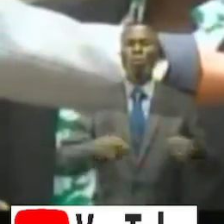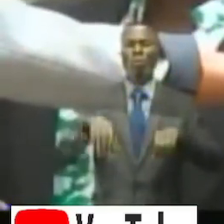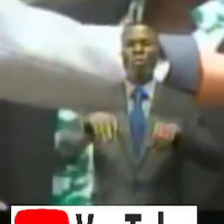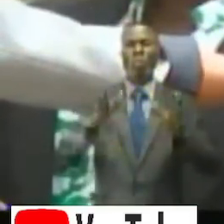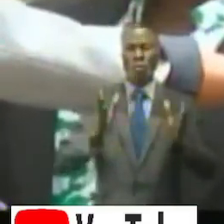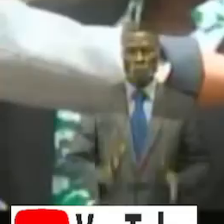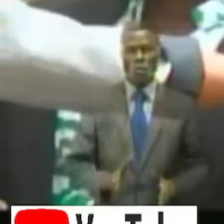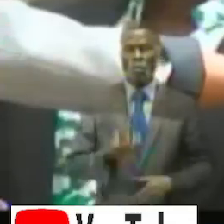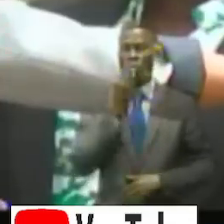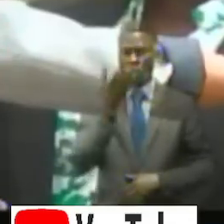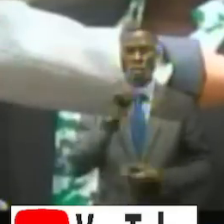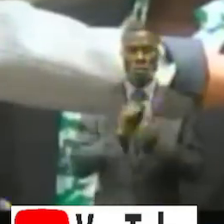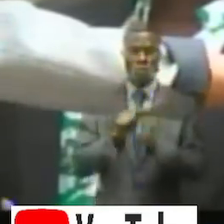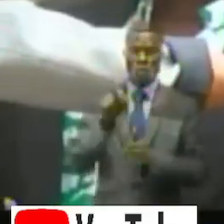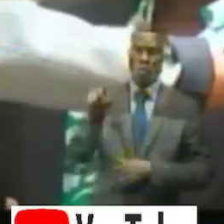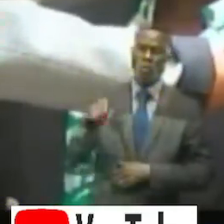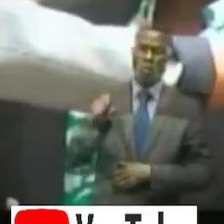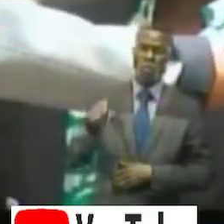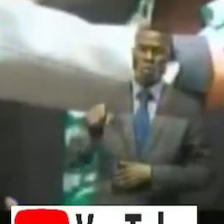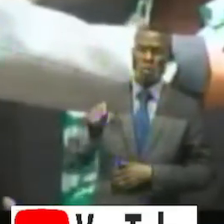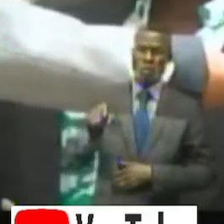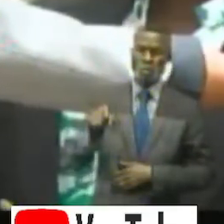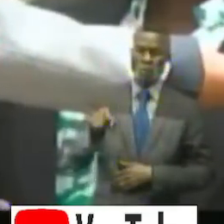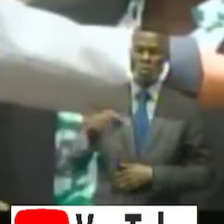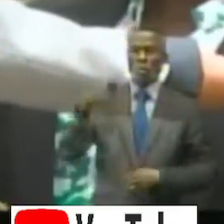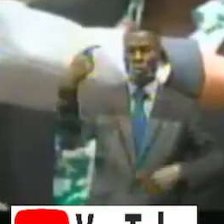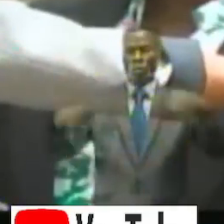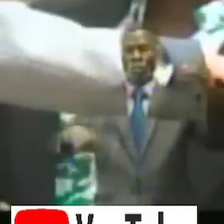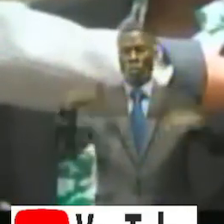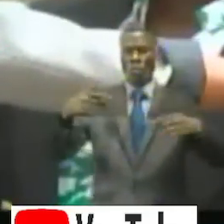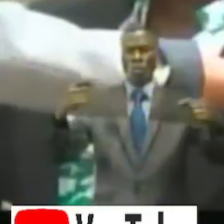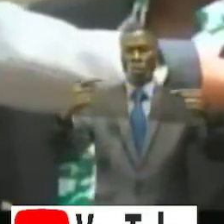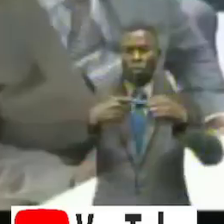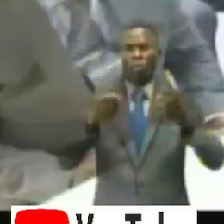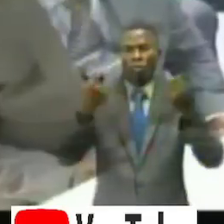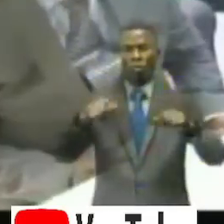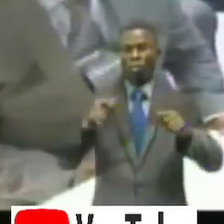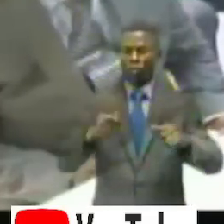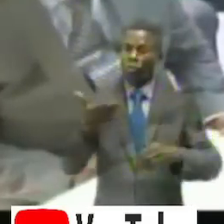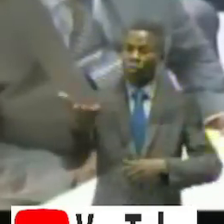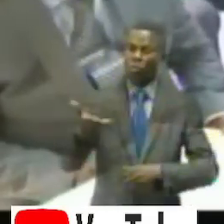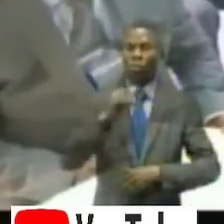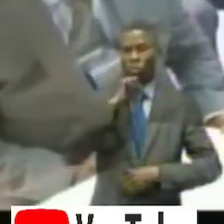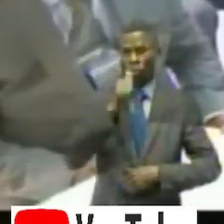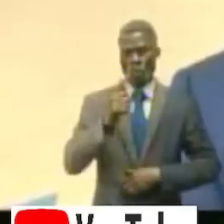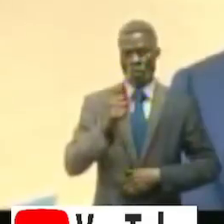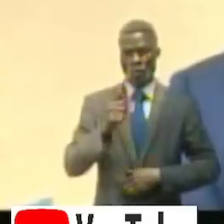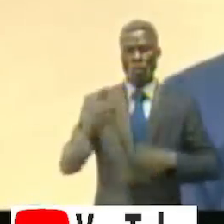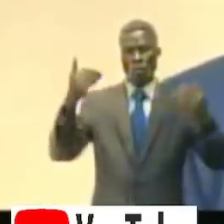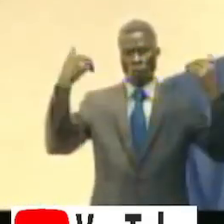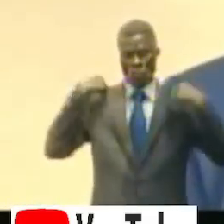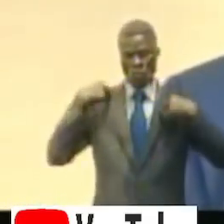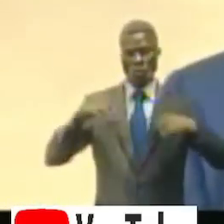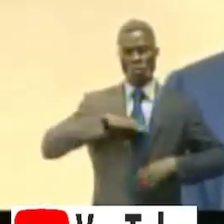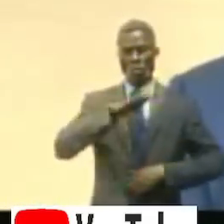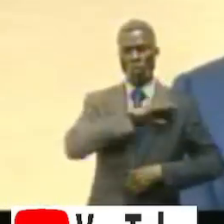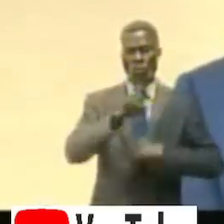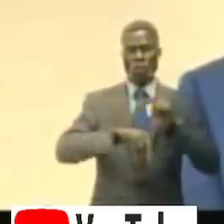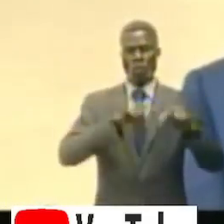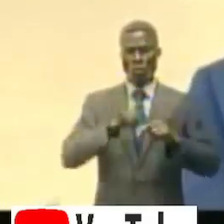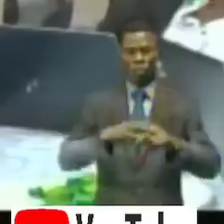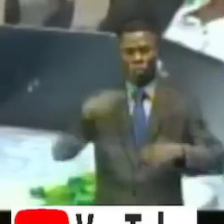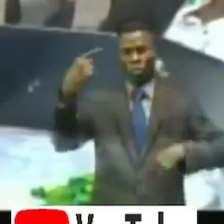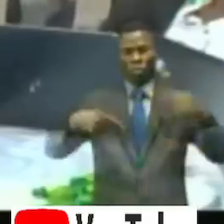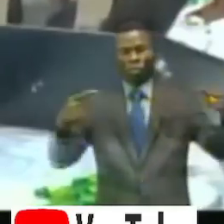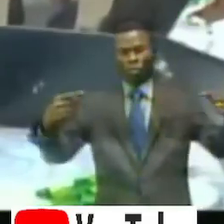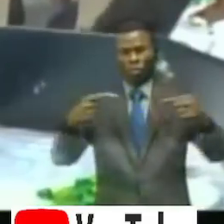congolais, s'il y a des problèmes de la concurrence ou non. Le coordonnateur de la Commission nationale de la